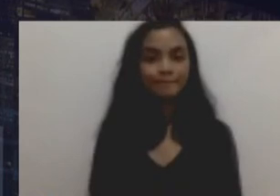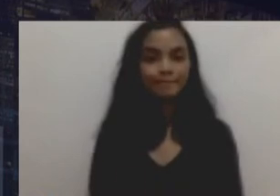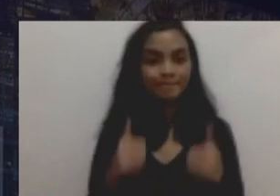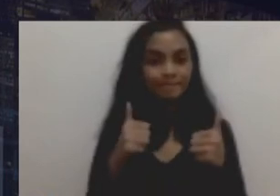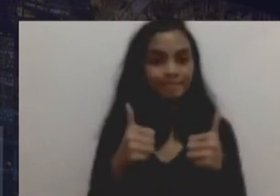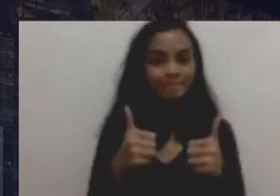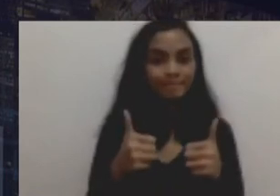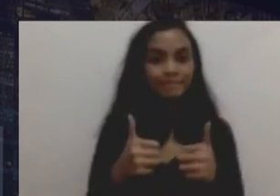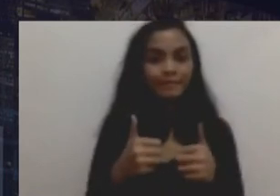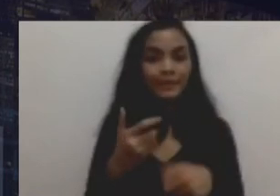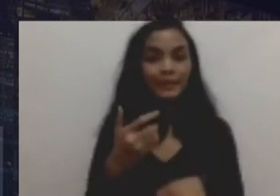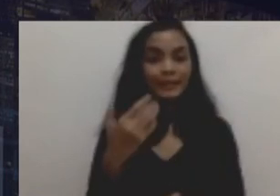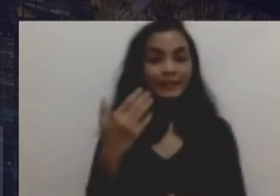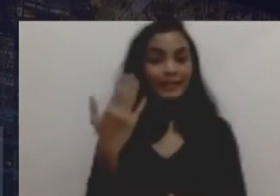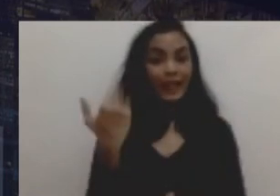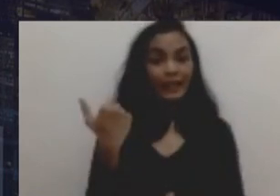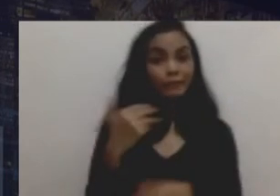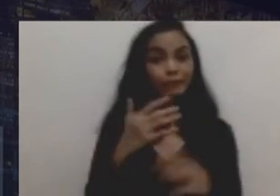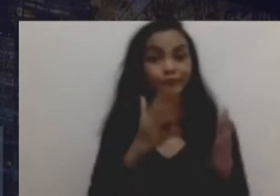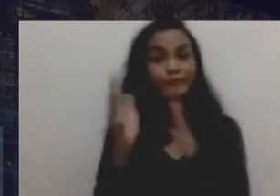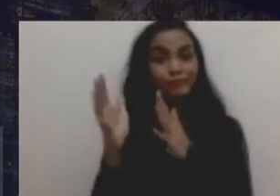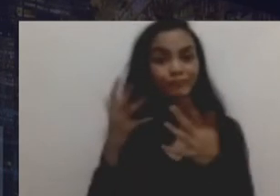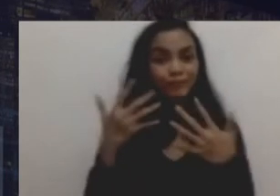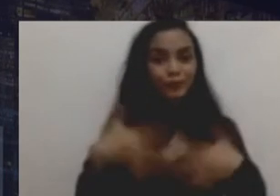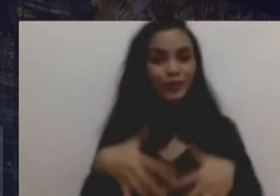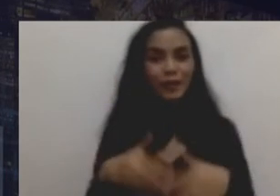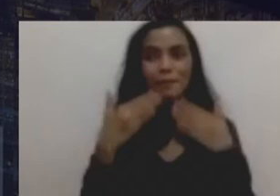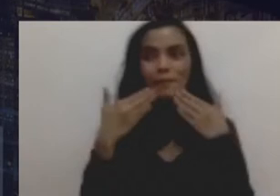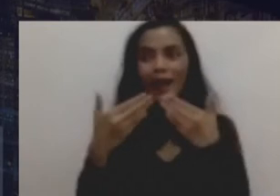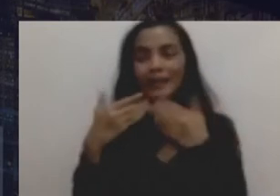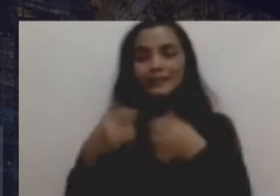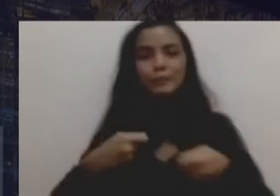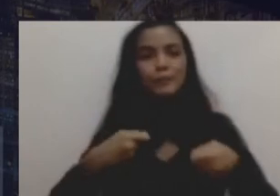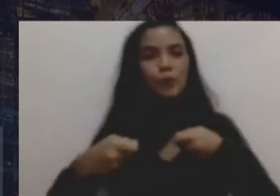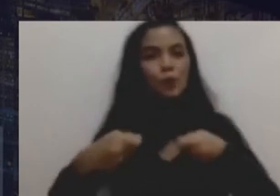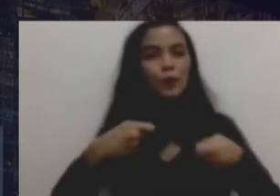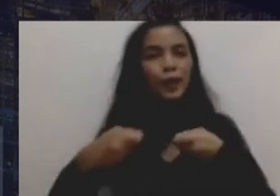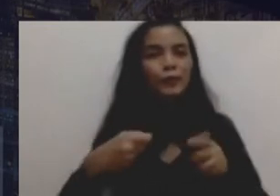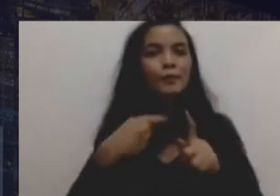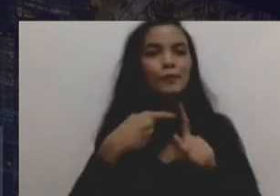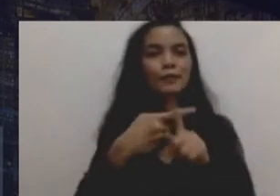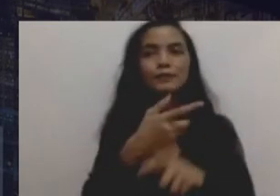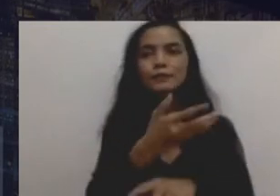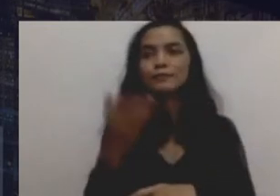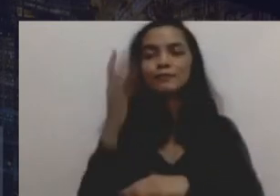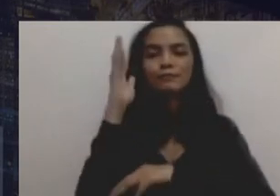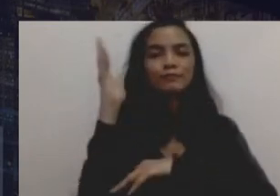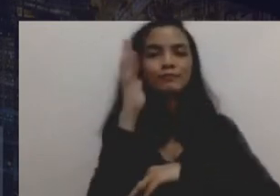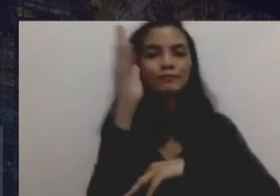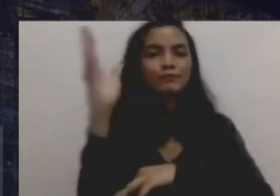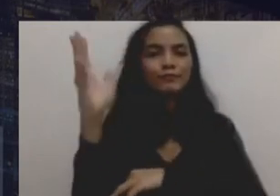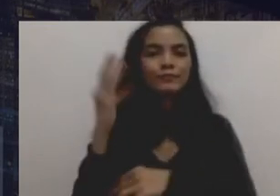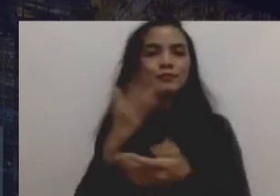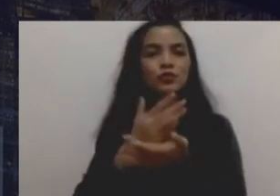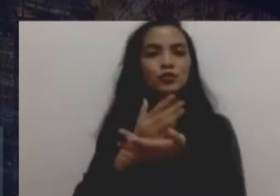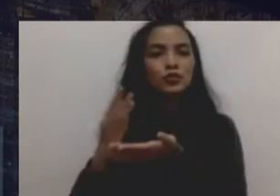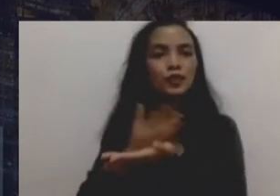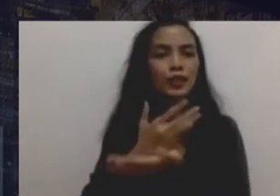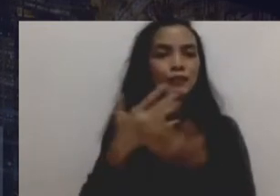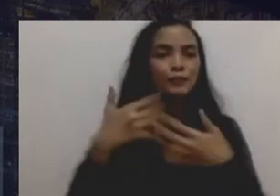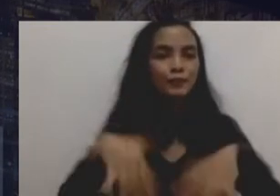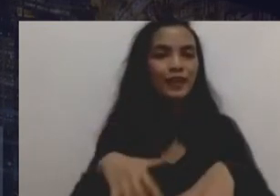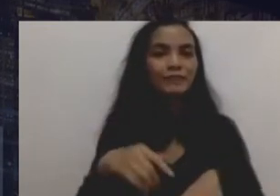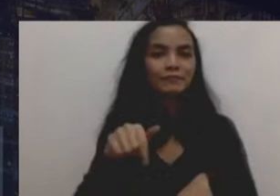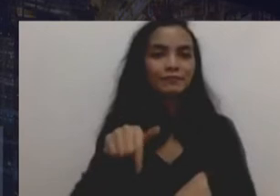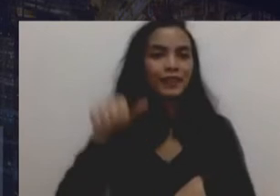That's it for today, guys. Thank you to our moderator and also all of our great speakers for sharing the great session today with Ad America